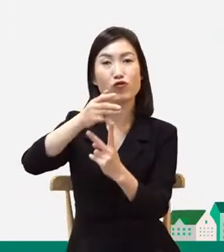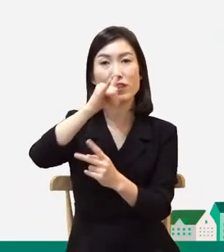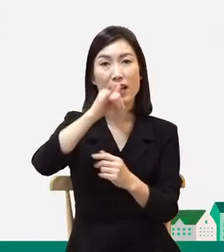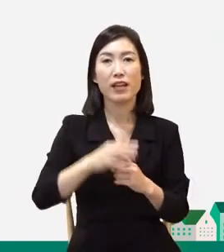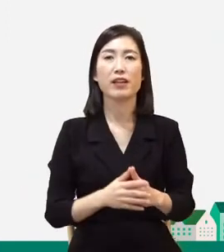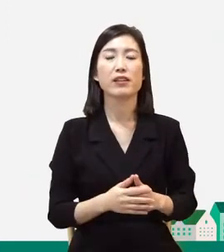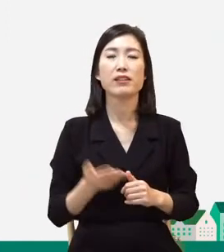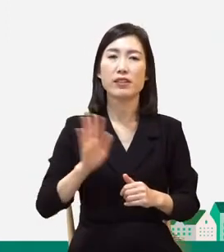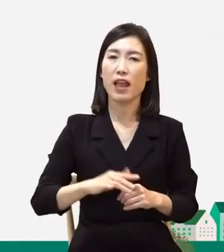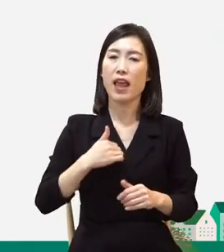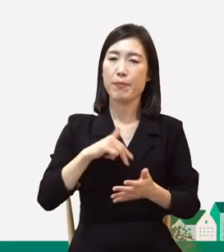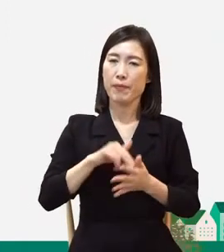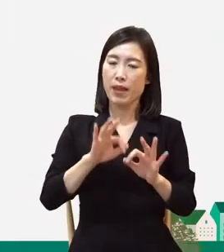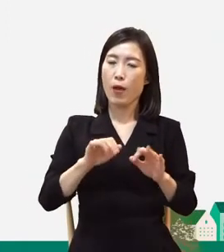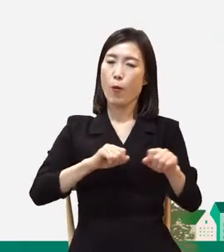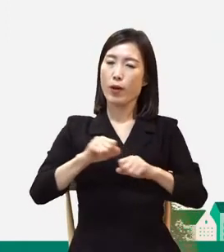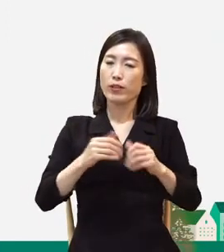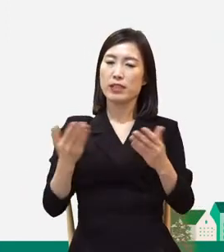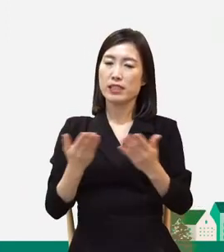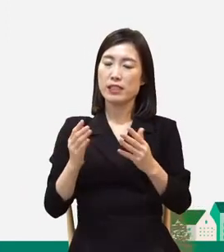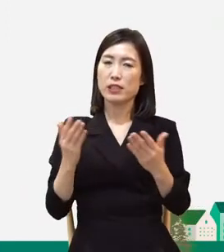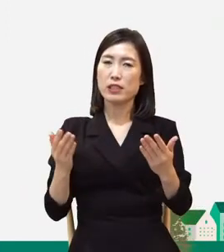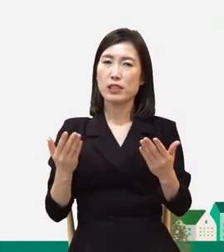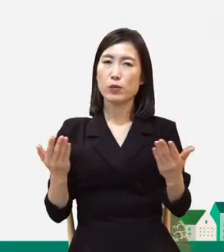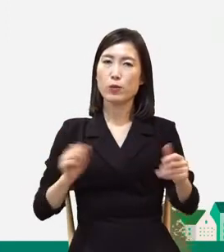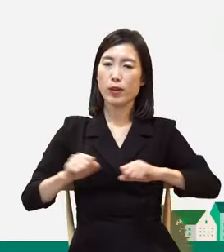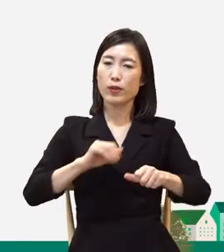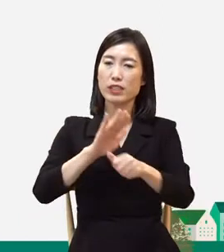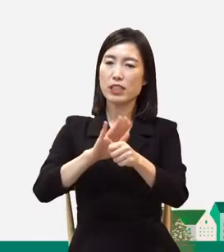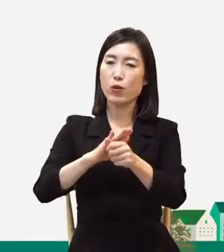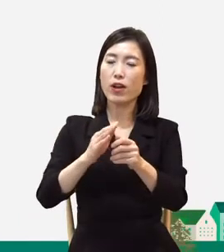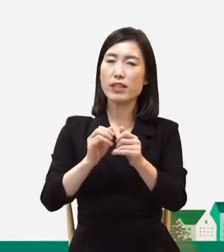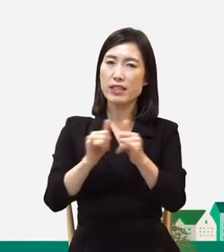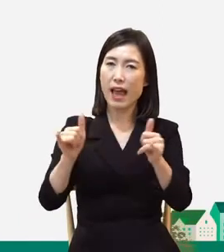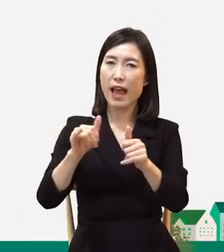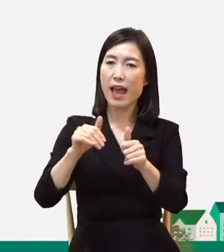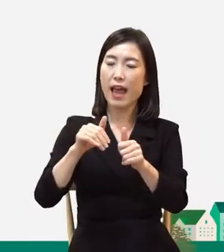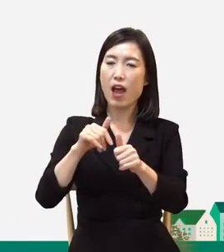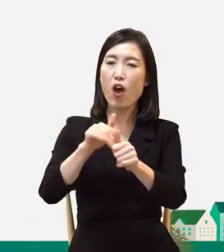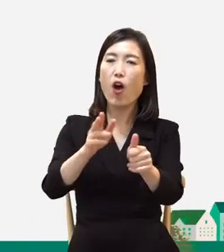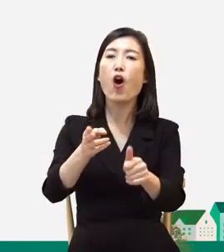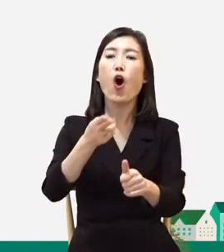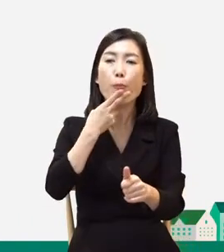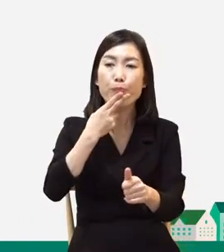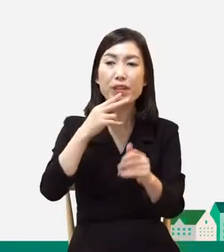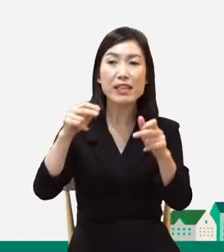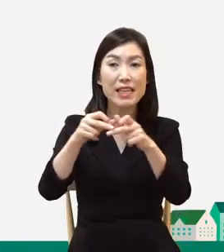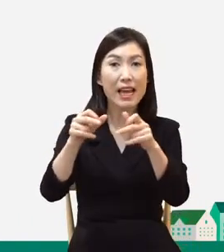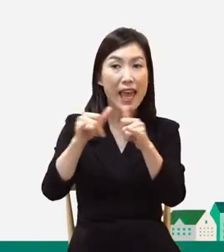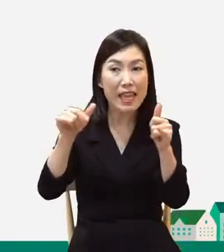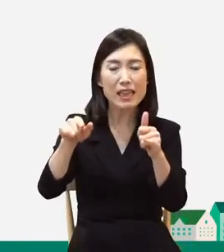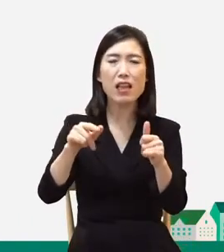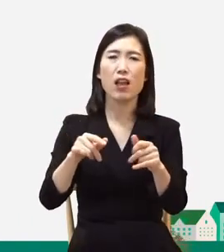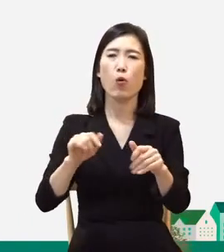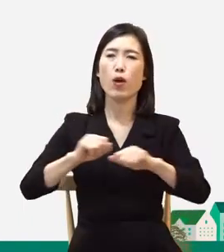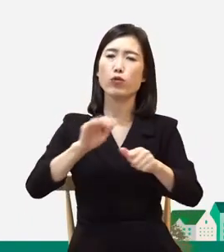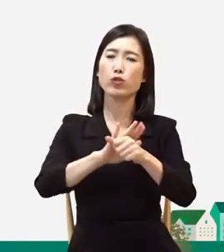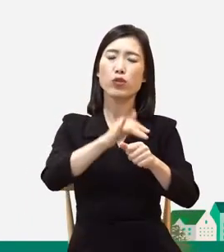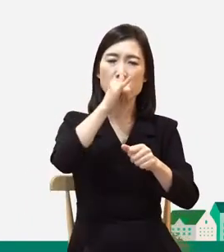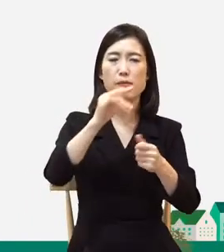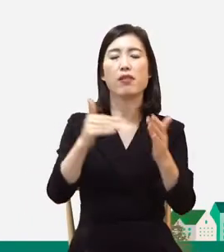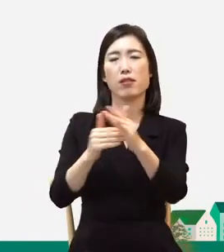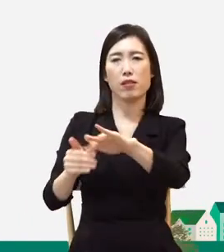이제 활동 지원사가 배정이 되지 않은 그런 장애인들을 중심으로 행복 코치를